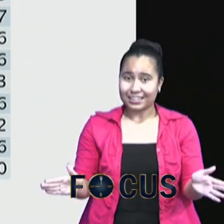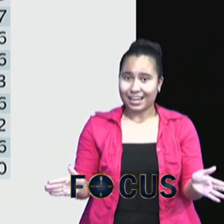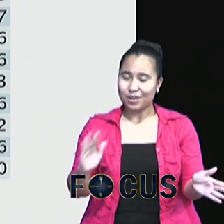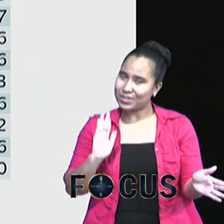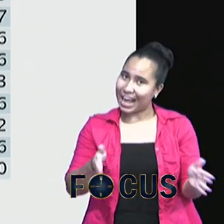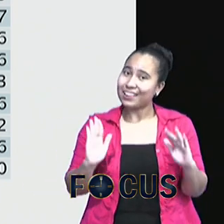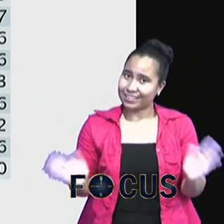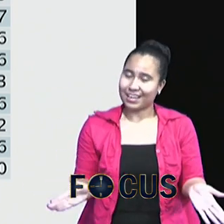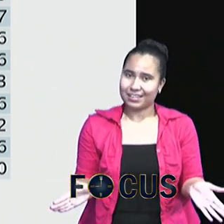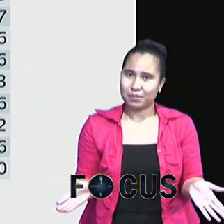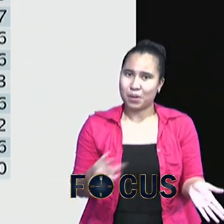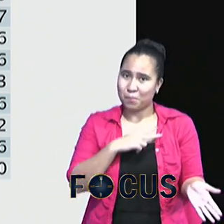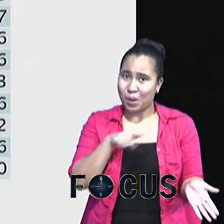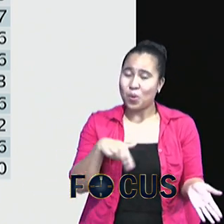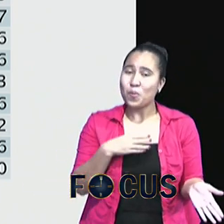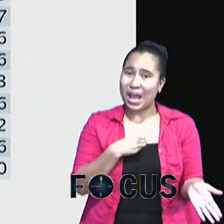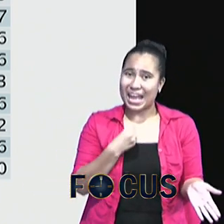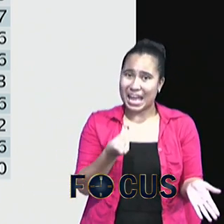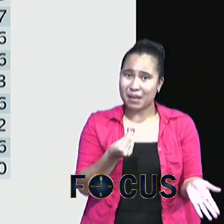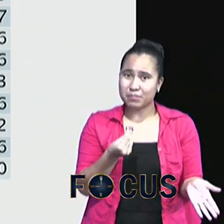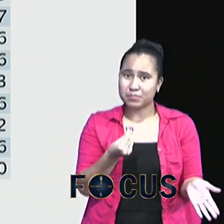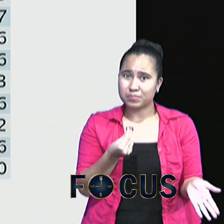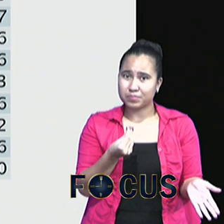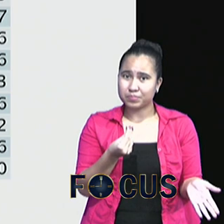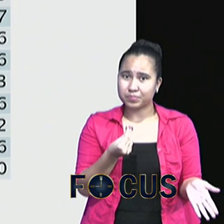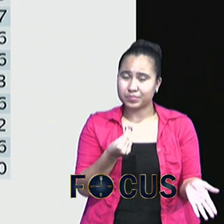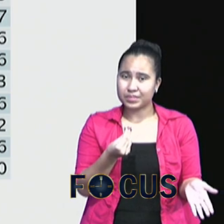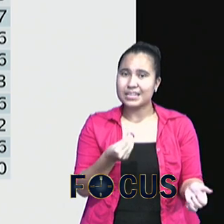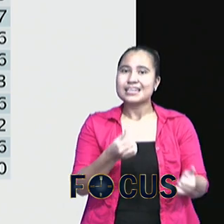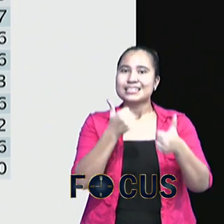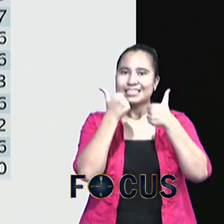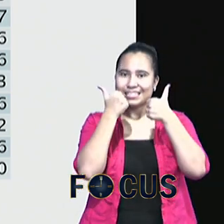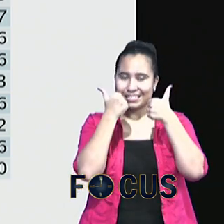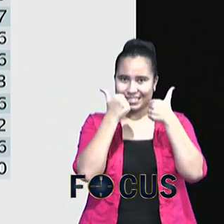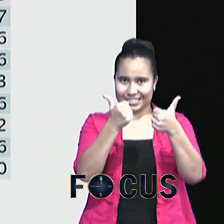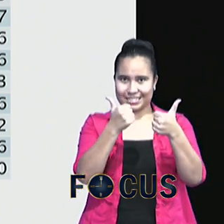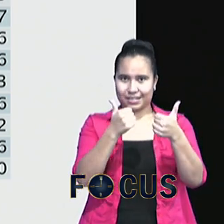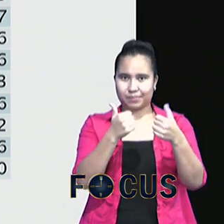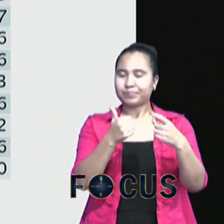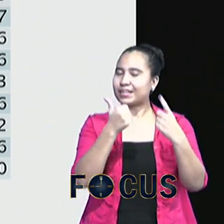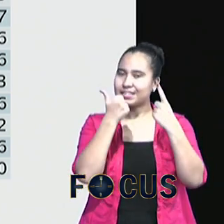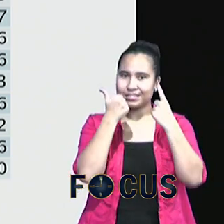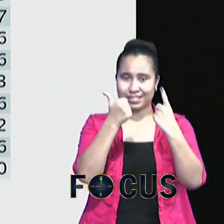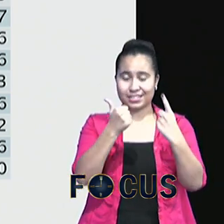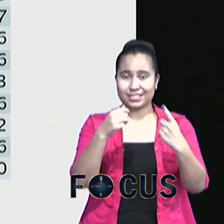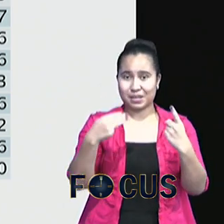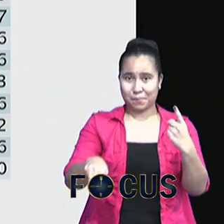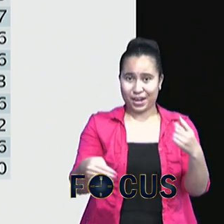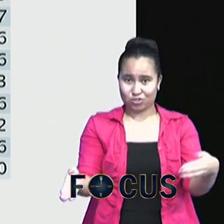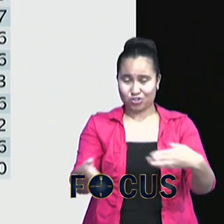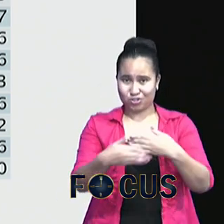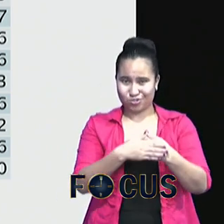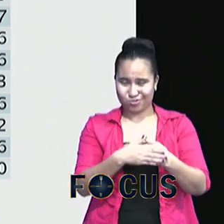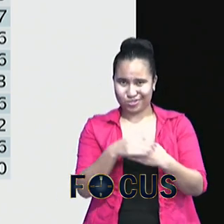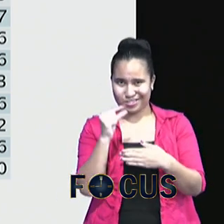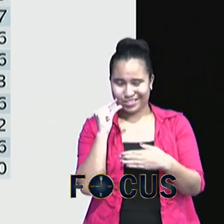Maar we hebben nog wel 16 maart gesloten. Een deel van